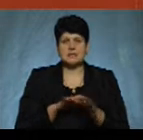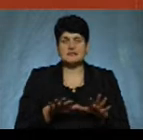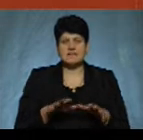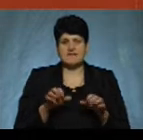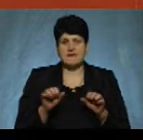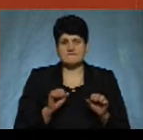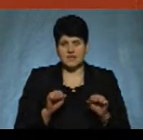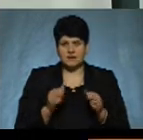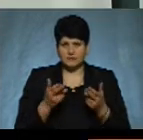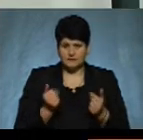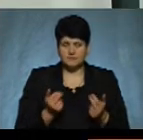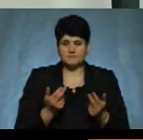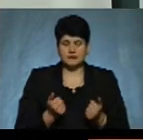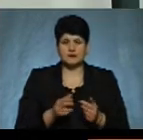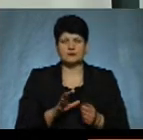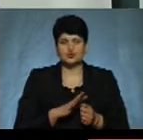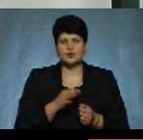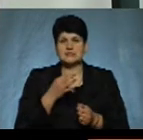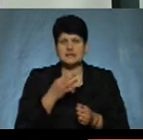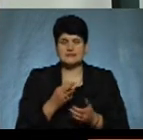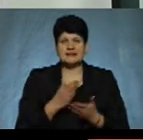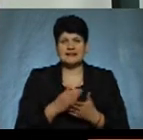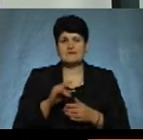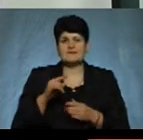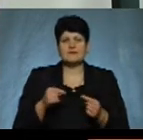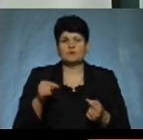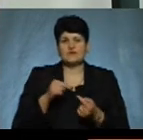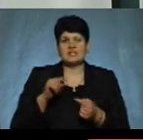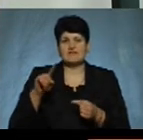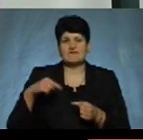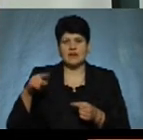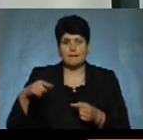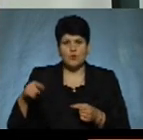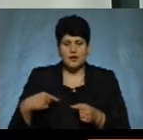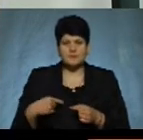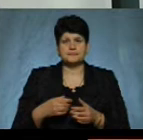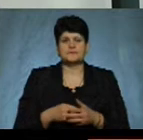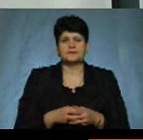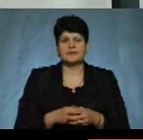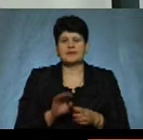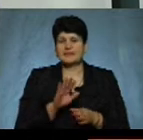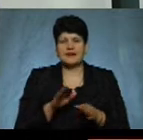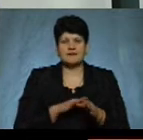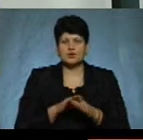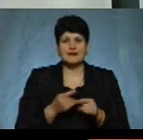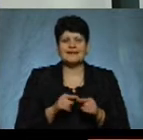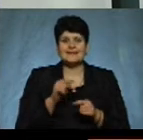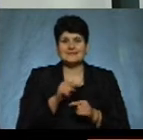так. Є, як вже було сказано, є відповідні вимоги ліцензійного комітету. І невиконання тих